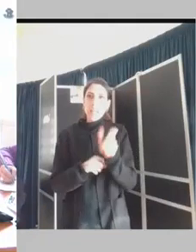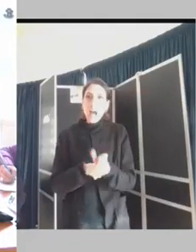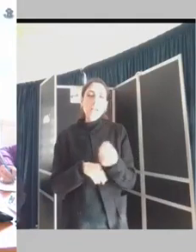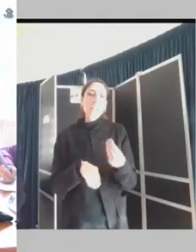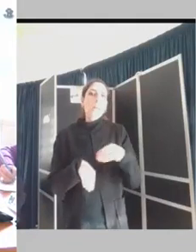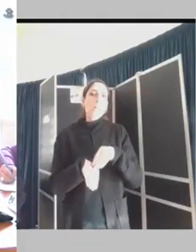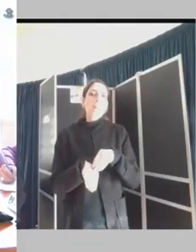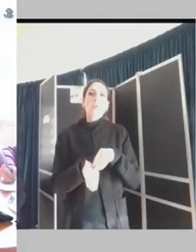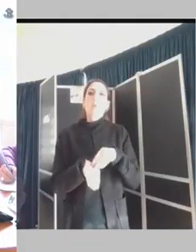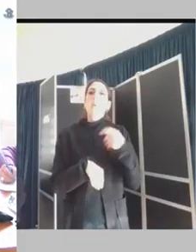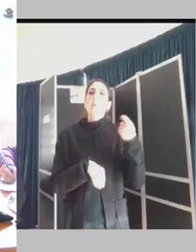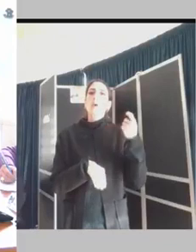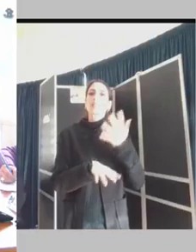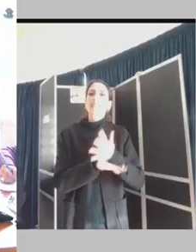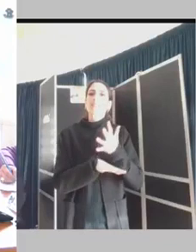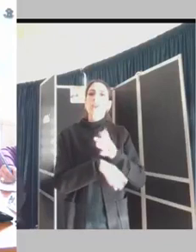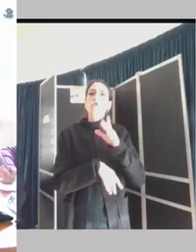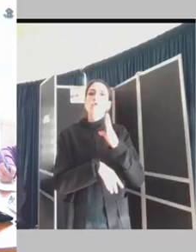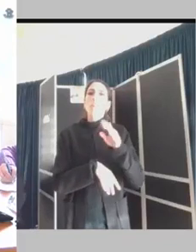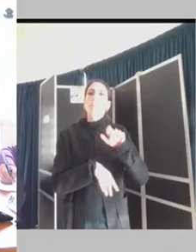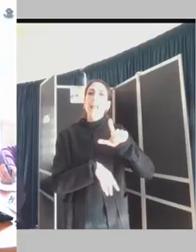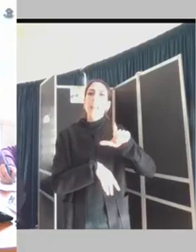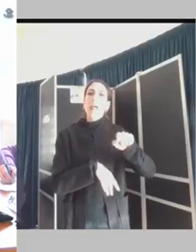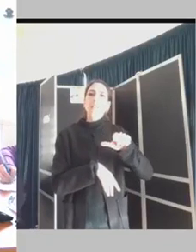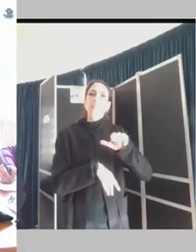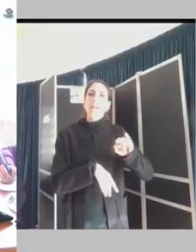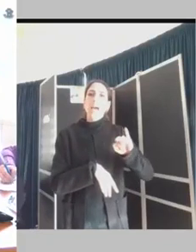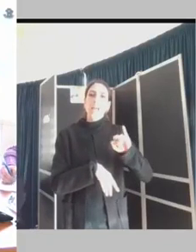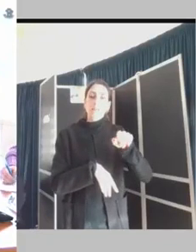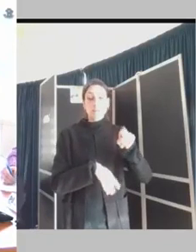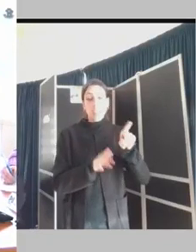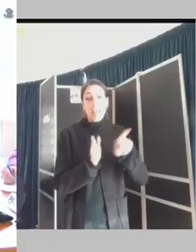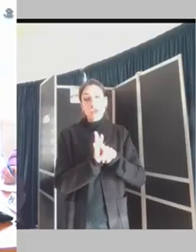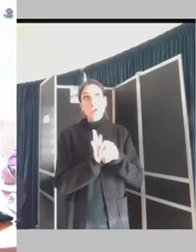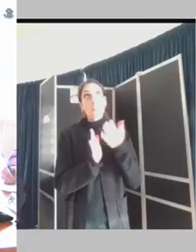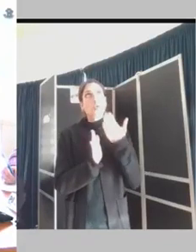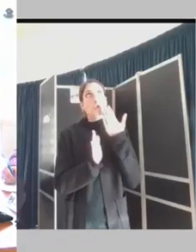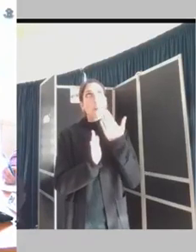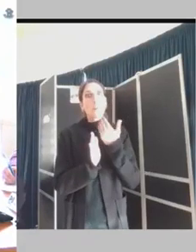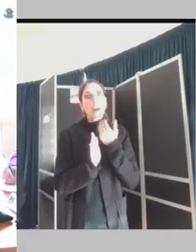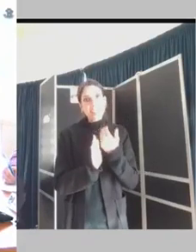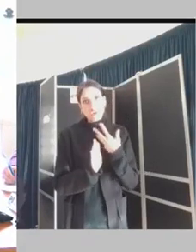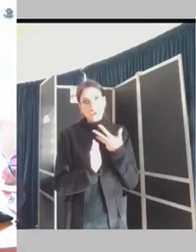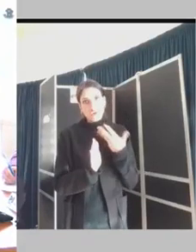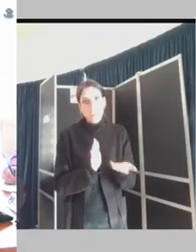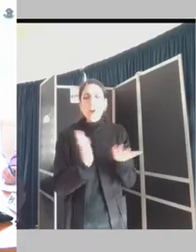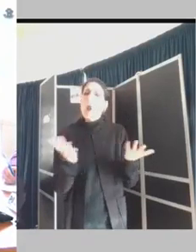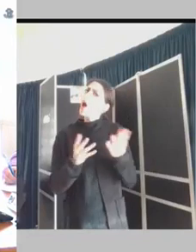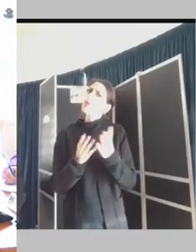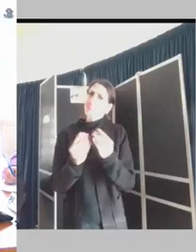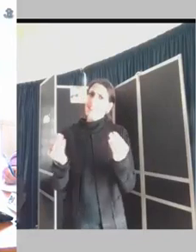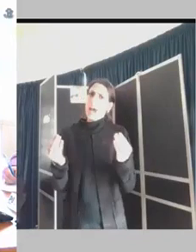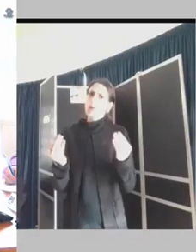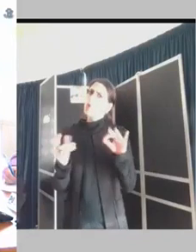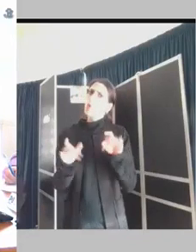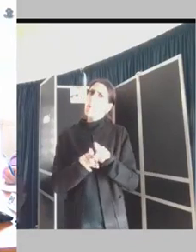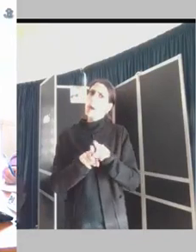Comunque la legislazione ha fatto molto anche all'interno del Comune di Roma. Ci sono state tantissime delibere